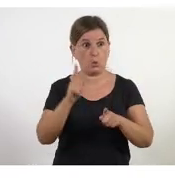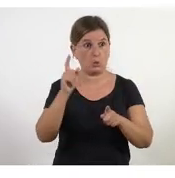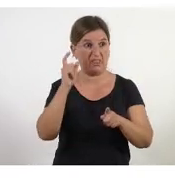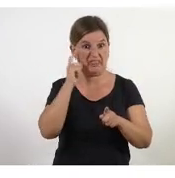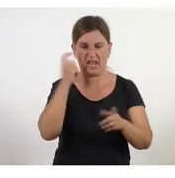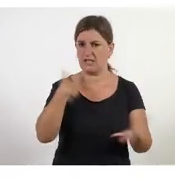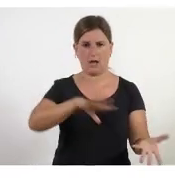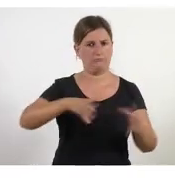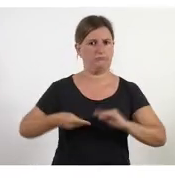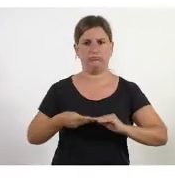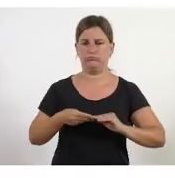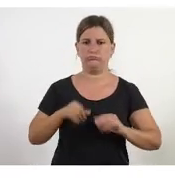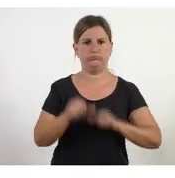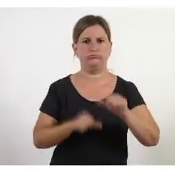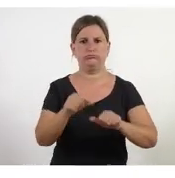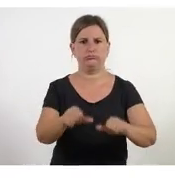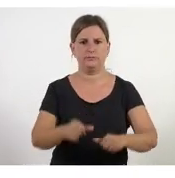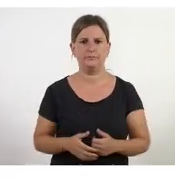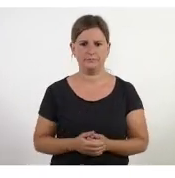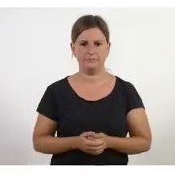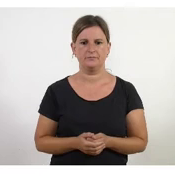marxa i van poder superar-ho.